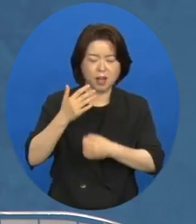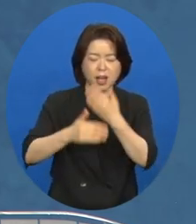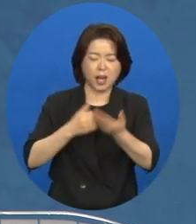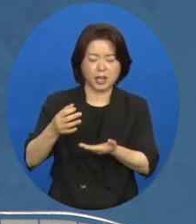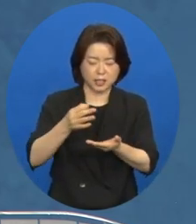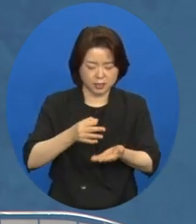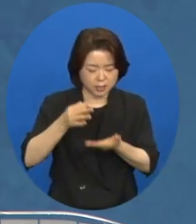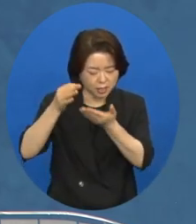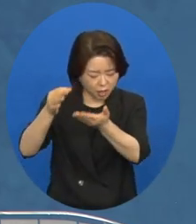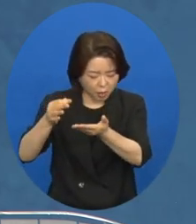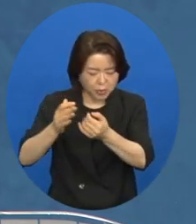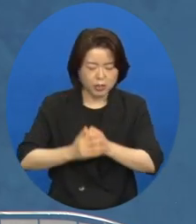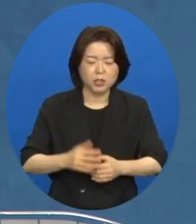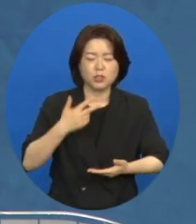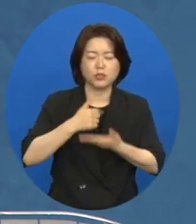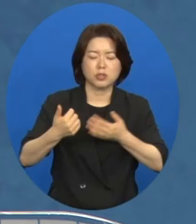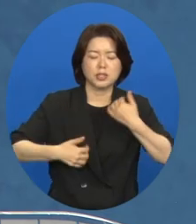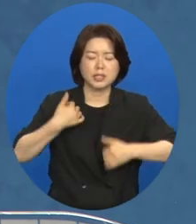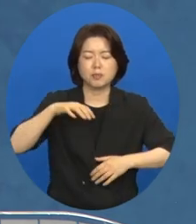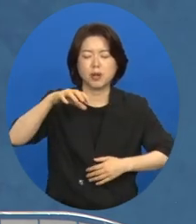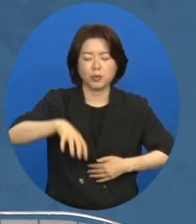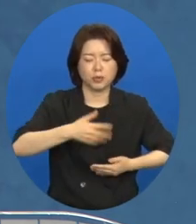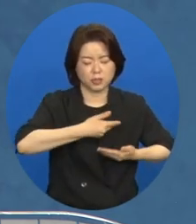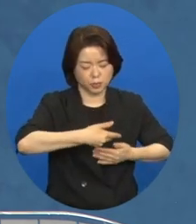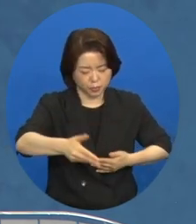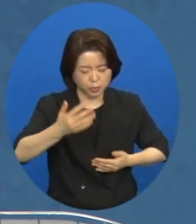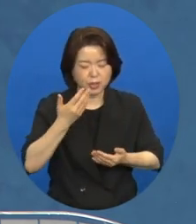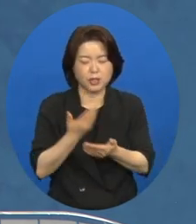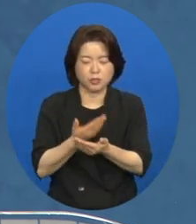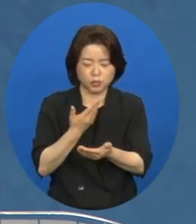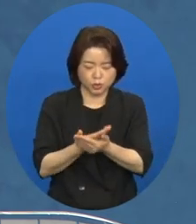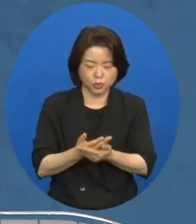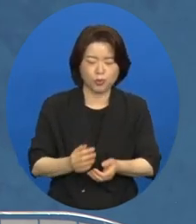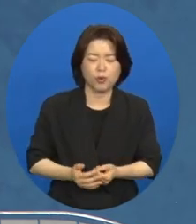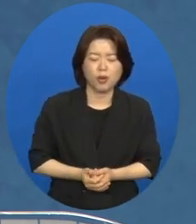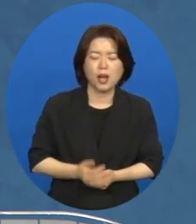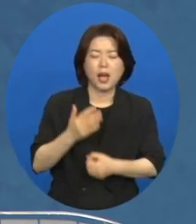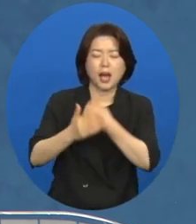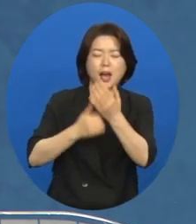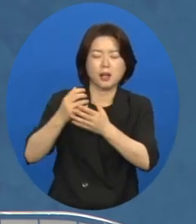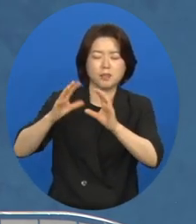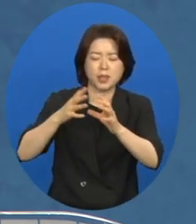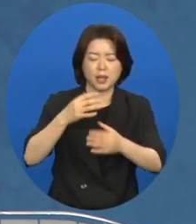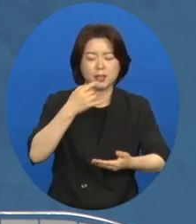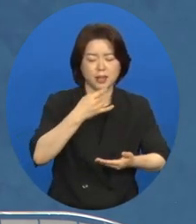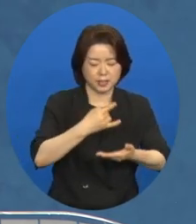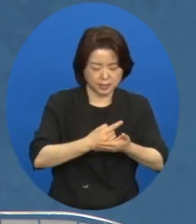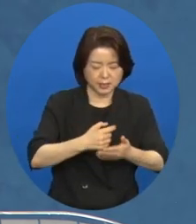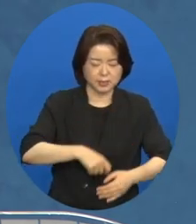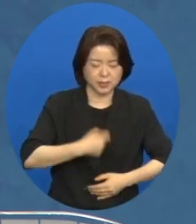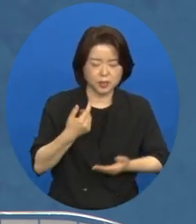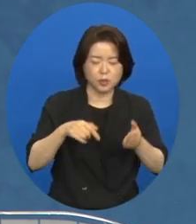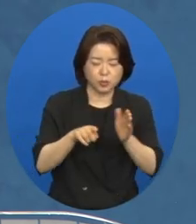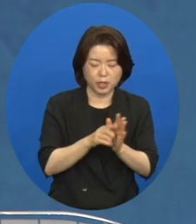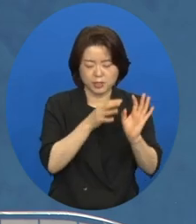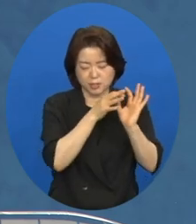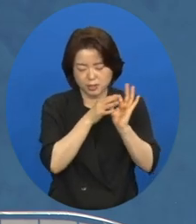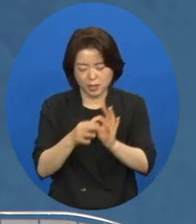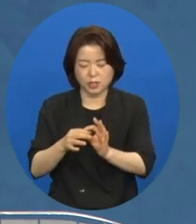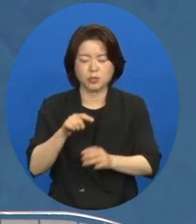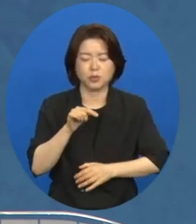예물을 주께서 기뻐하시는 곳에 흘려보내게 하여 주시고, 하나님의 나라와 의를 위하여 계속해서